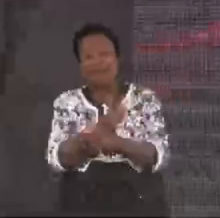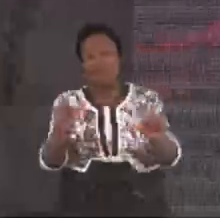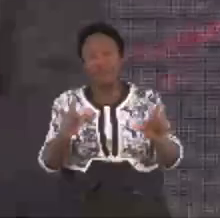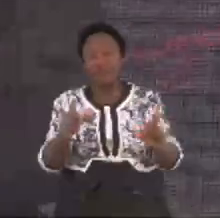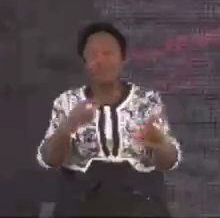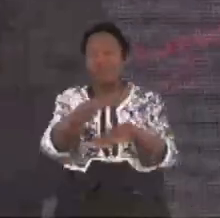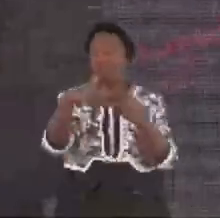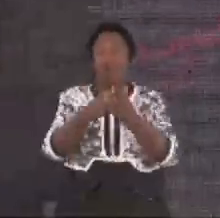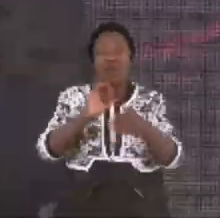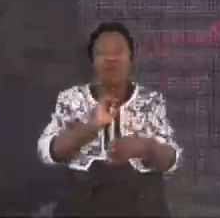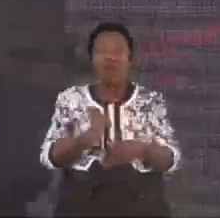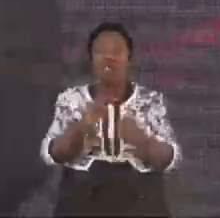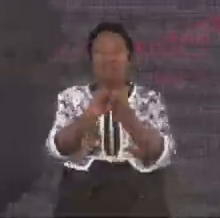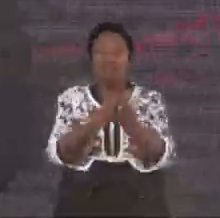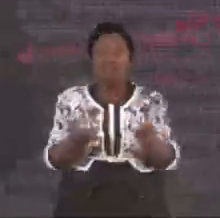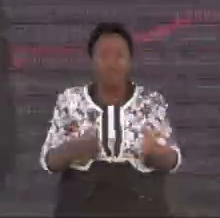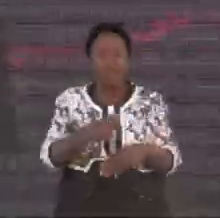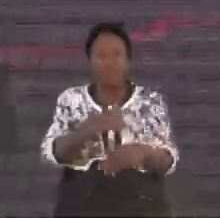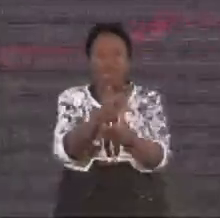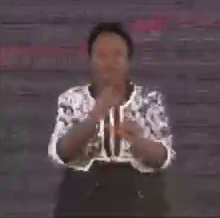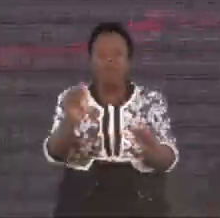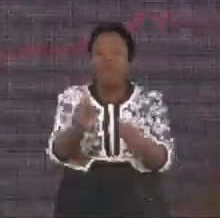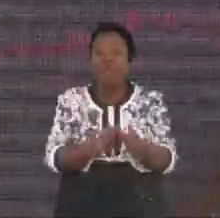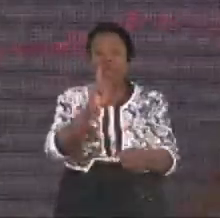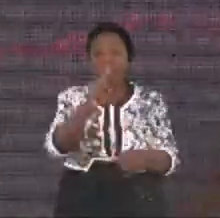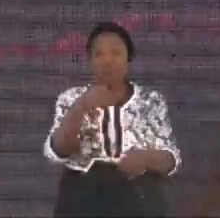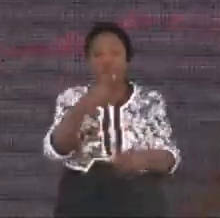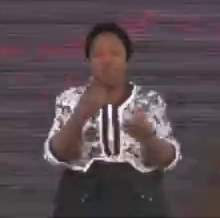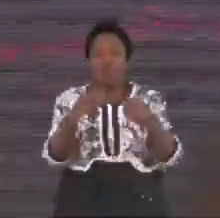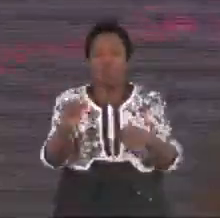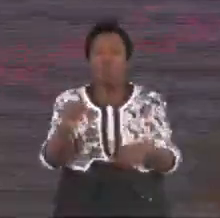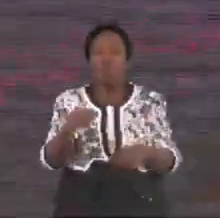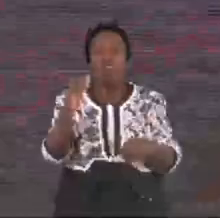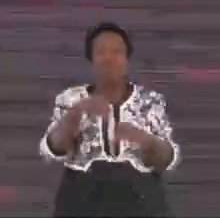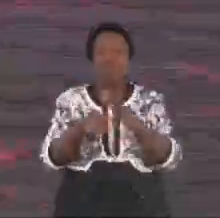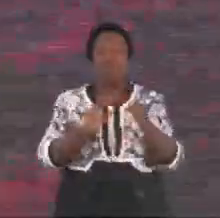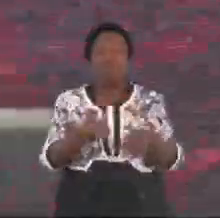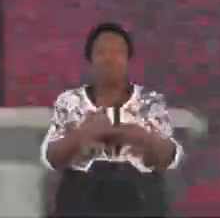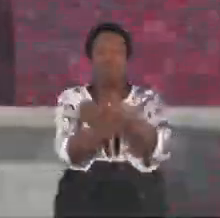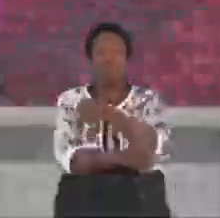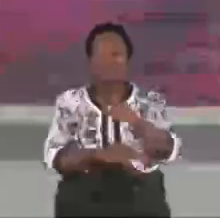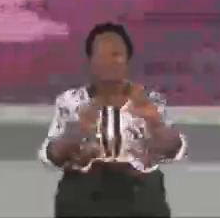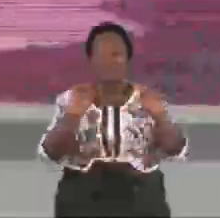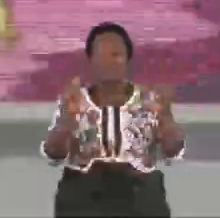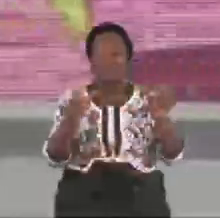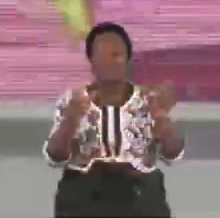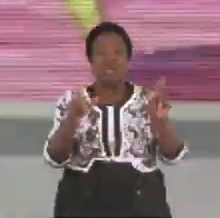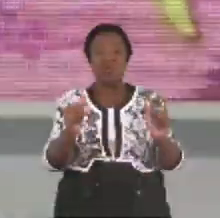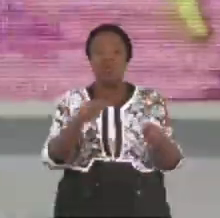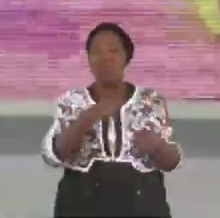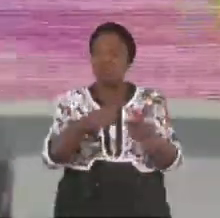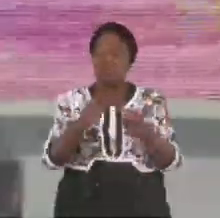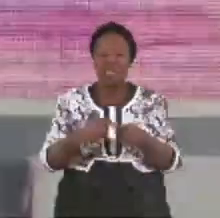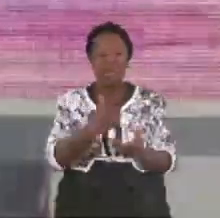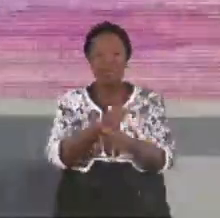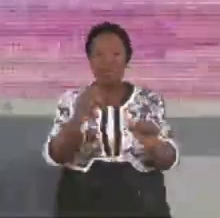notre état ici, libérer chacun qui vit de notre pays, le Nigeria, et